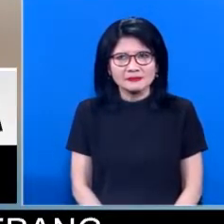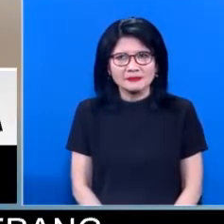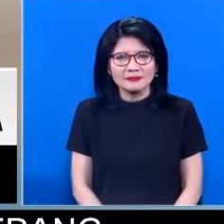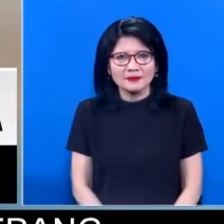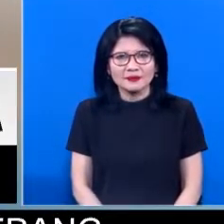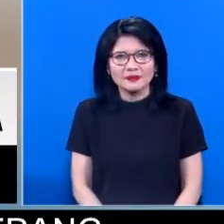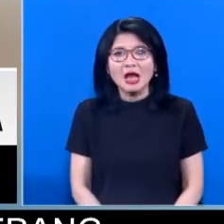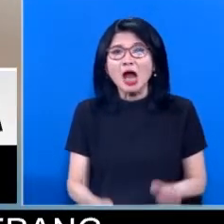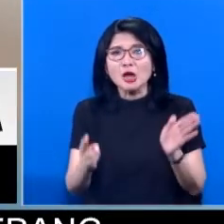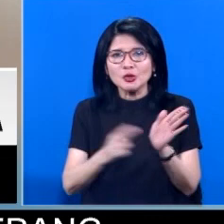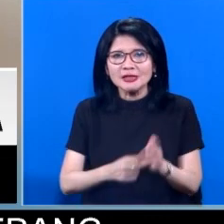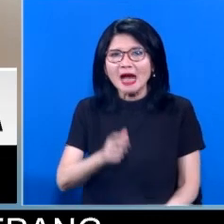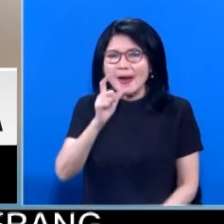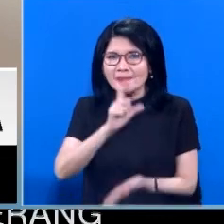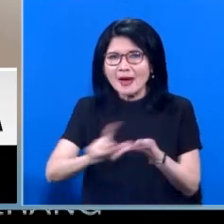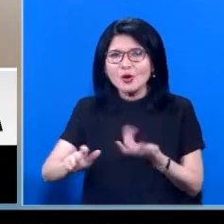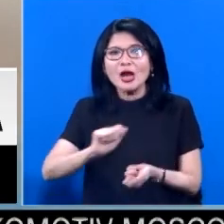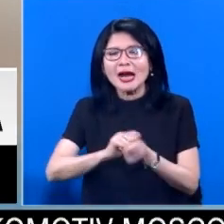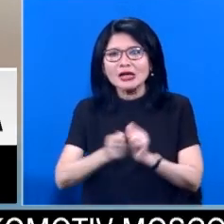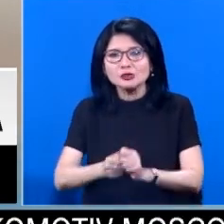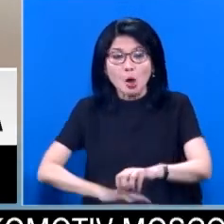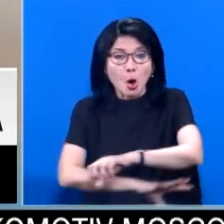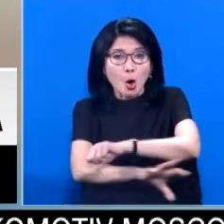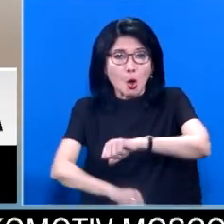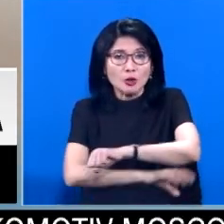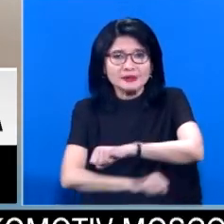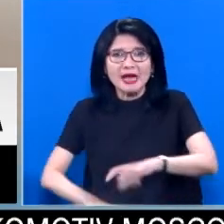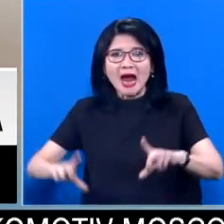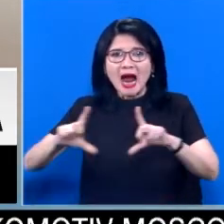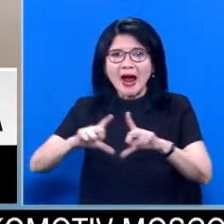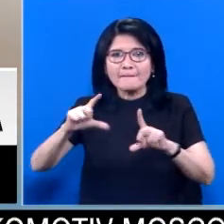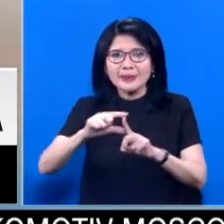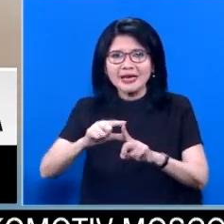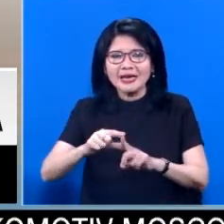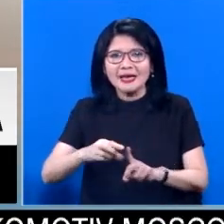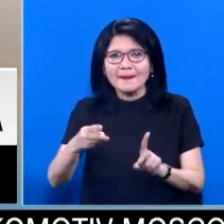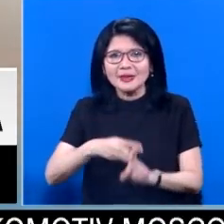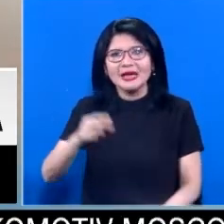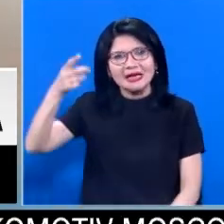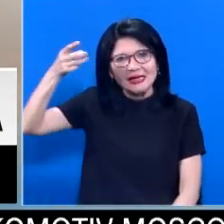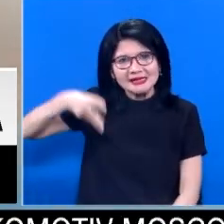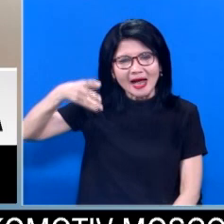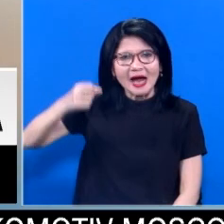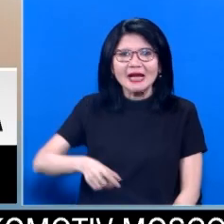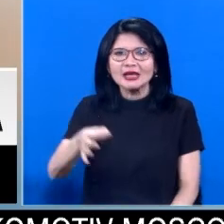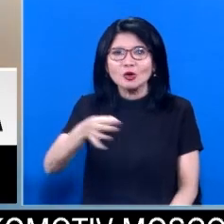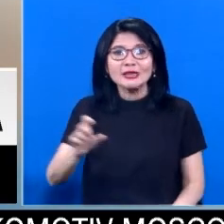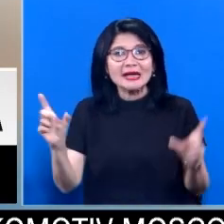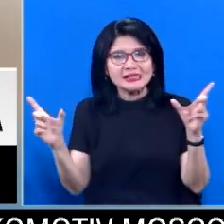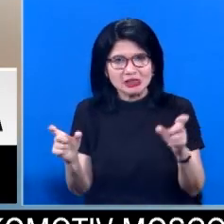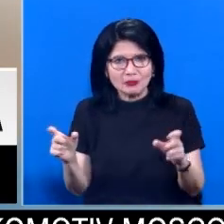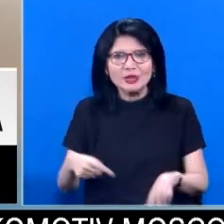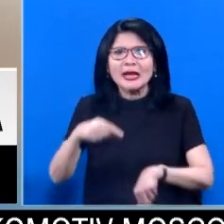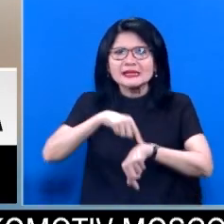Nur Hayati, pelapor kasus korupsi dana anggaran pendapatan dan belanja desa senilai 800 juta rupiah di Cirebon, Jawa Barat, yang justru